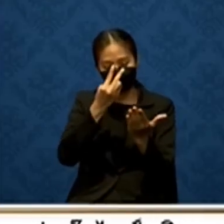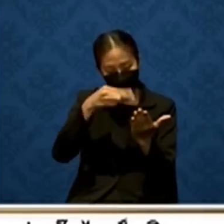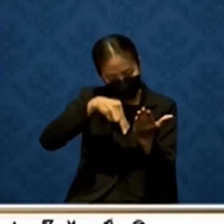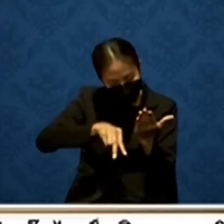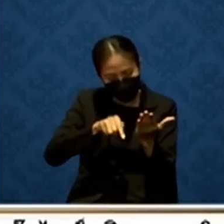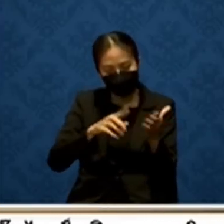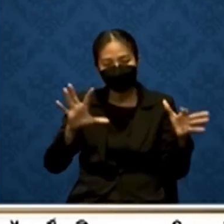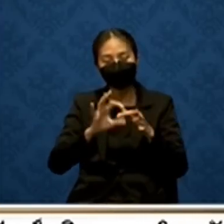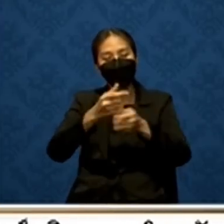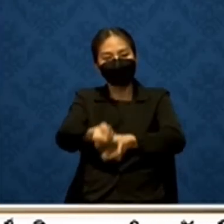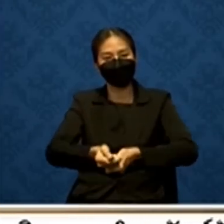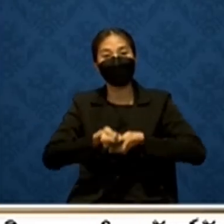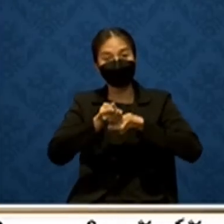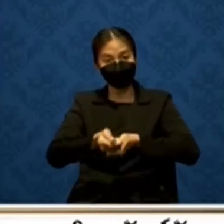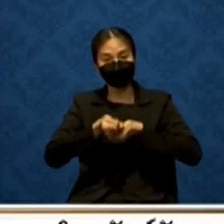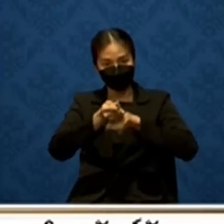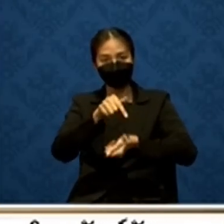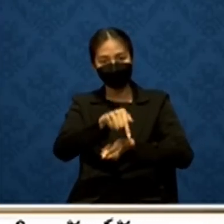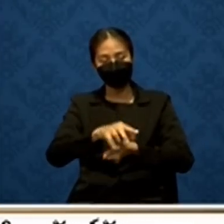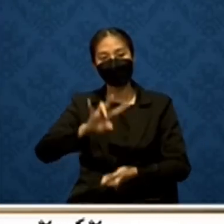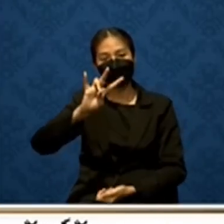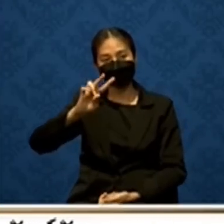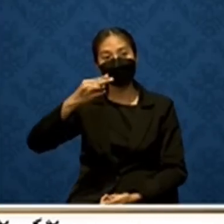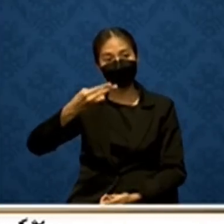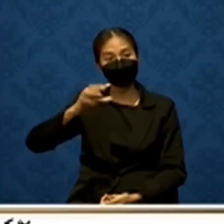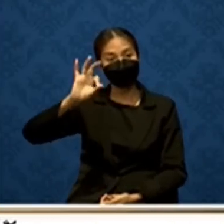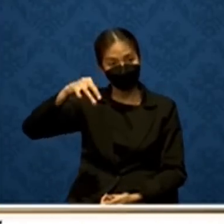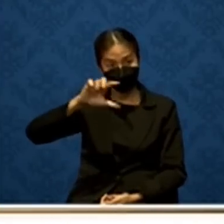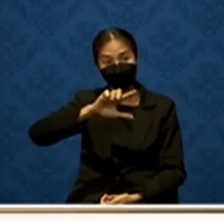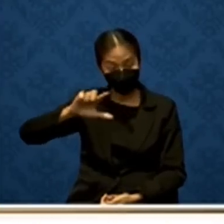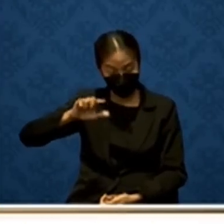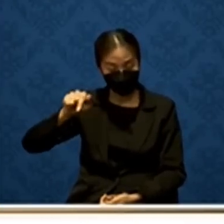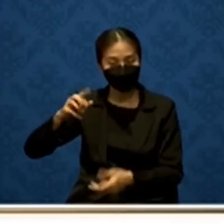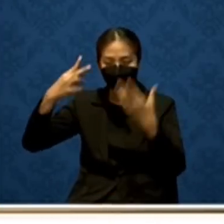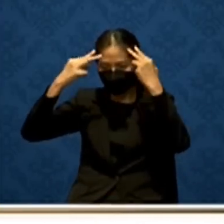งบภาคการเกสดของเรา79,000ล้านอยทท่ fps พูดไว้